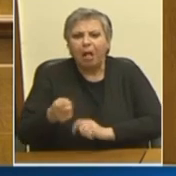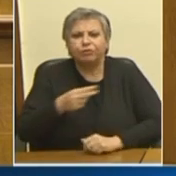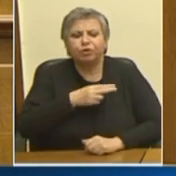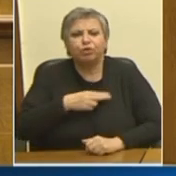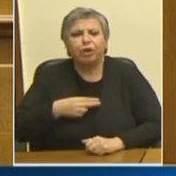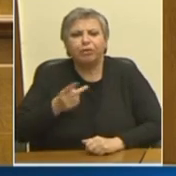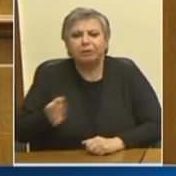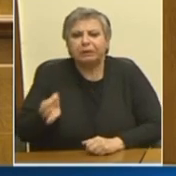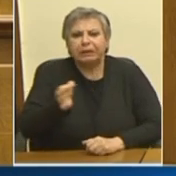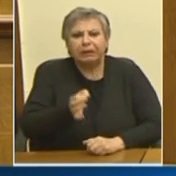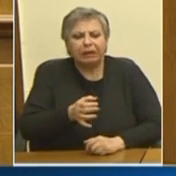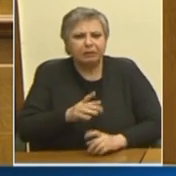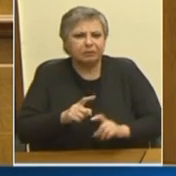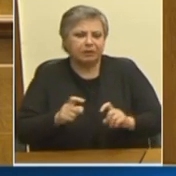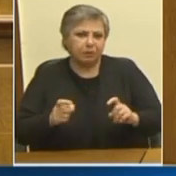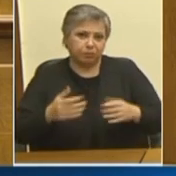Θέλετε